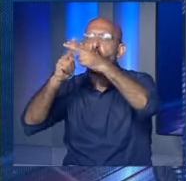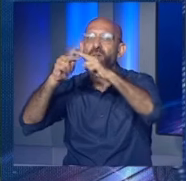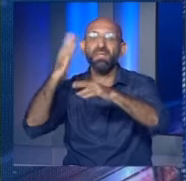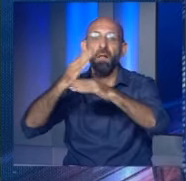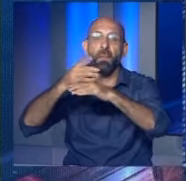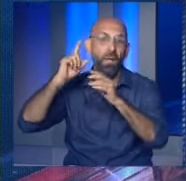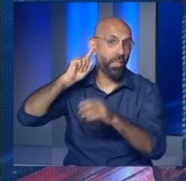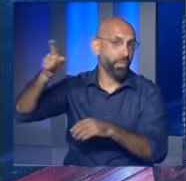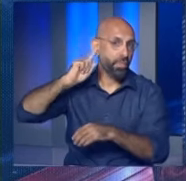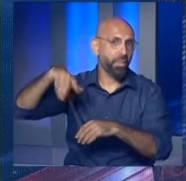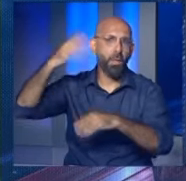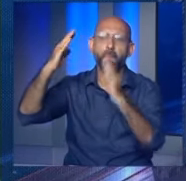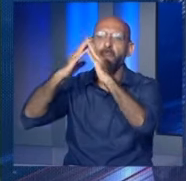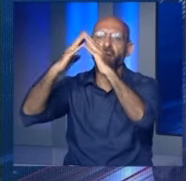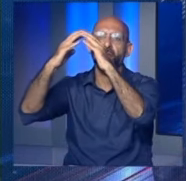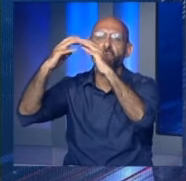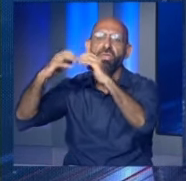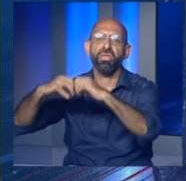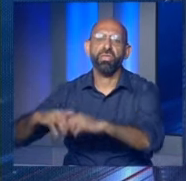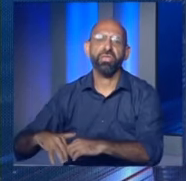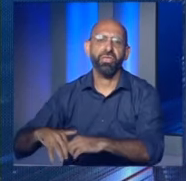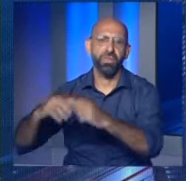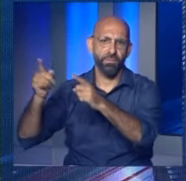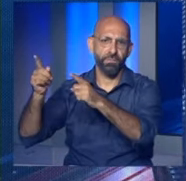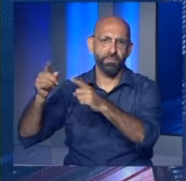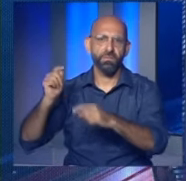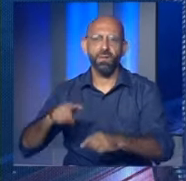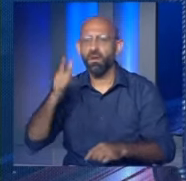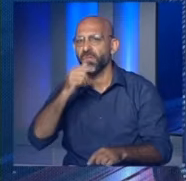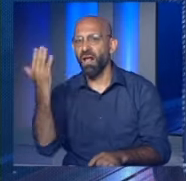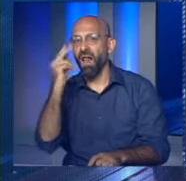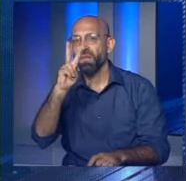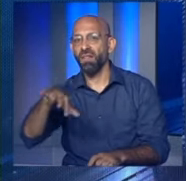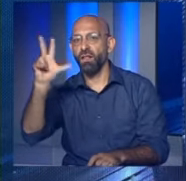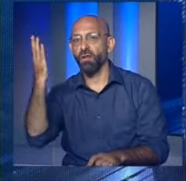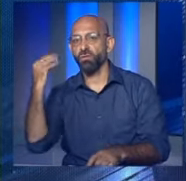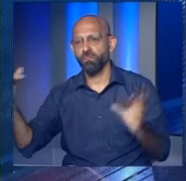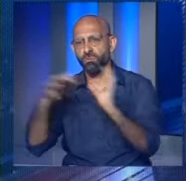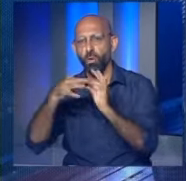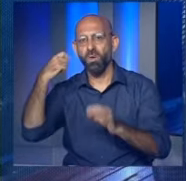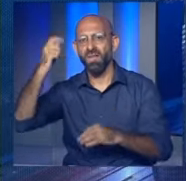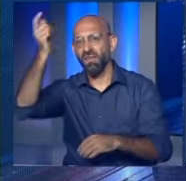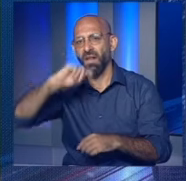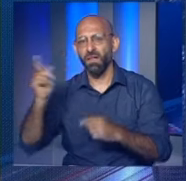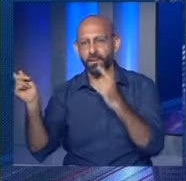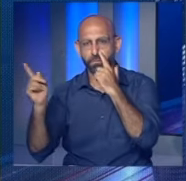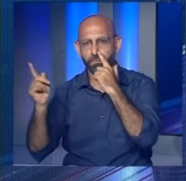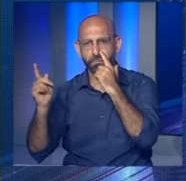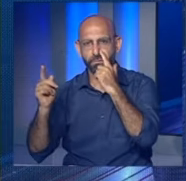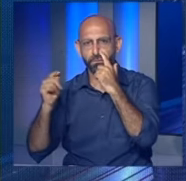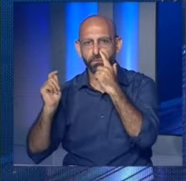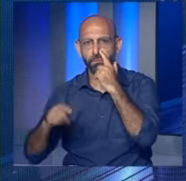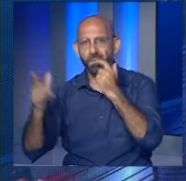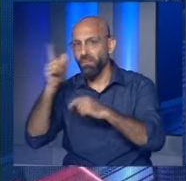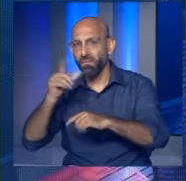الى ترميم وفق المسح الذي اجرته شبكه سلام المباني عام 2013 ضمن برنامج جي اي اس